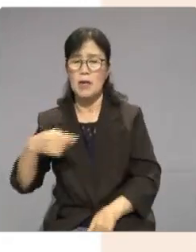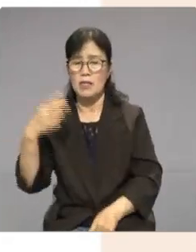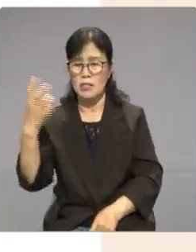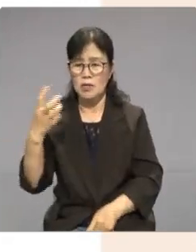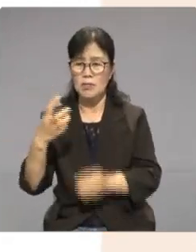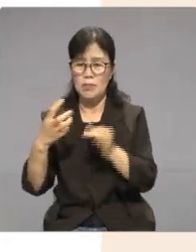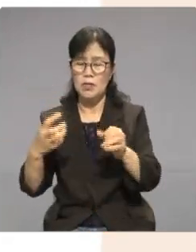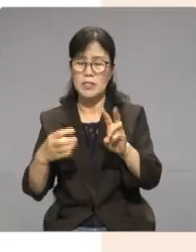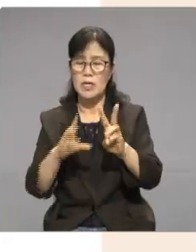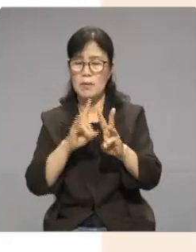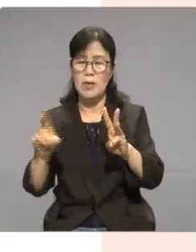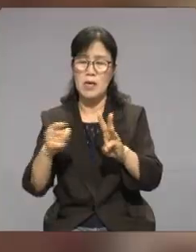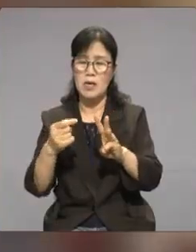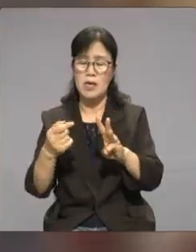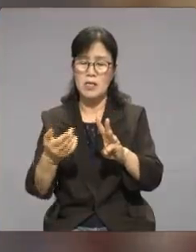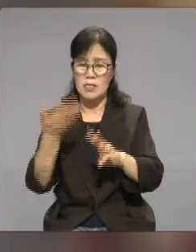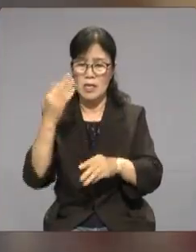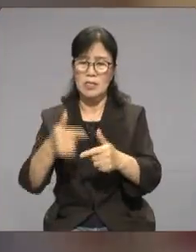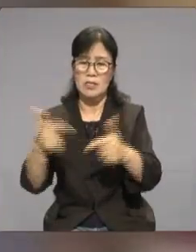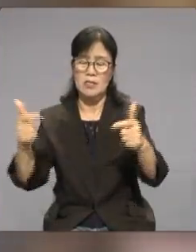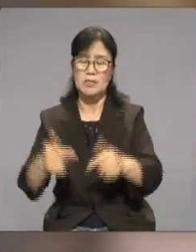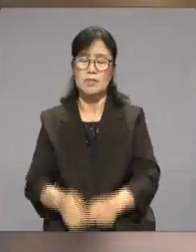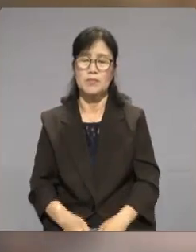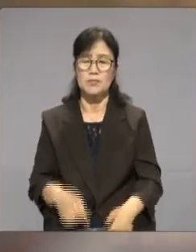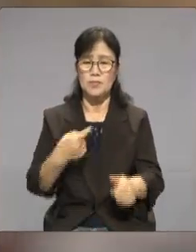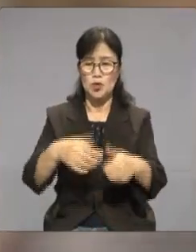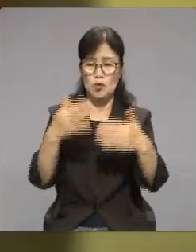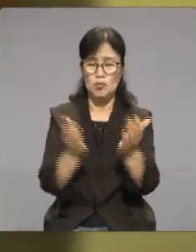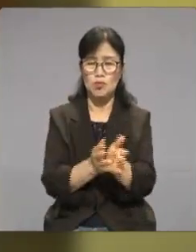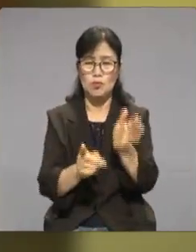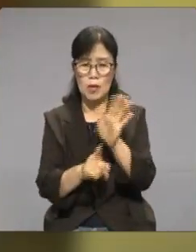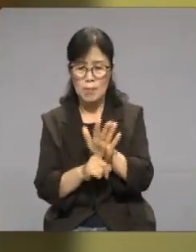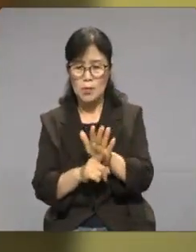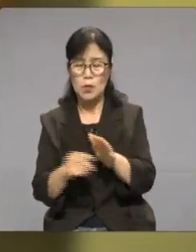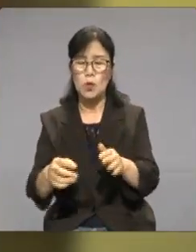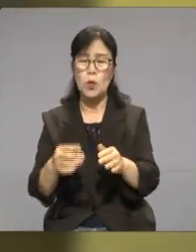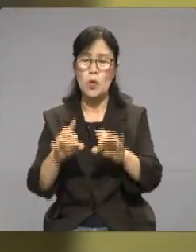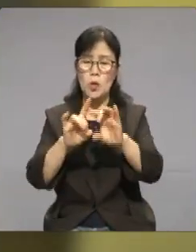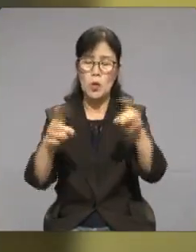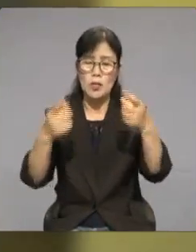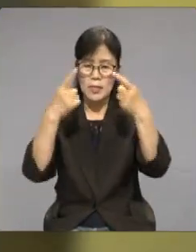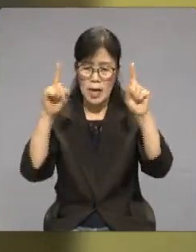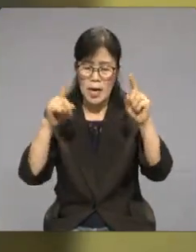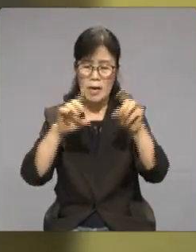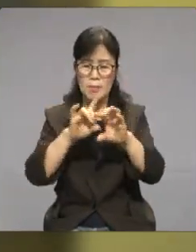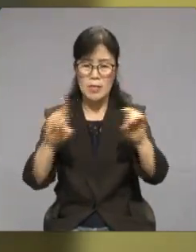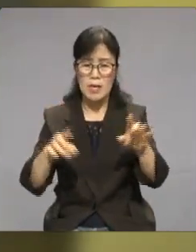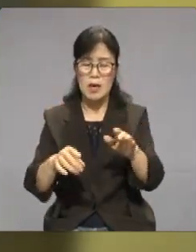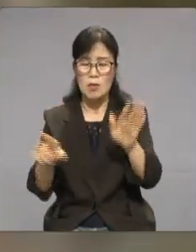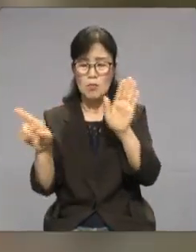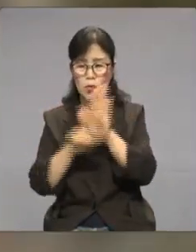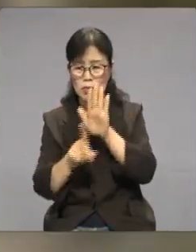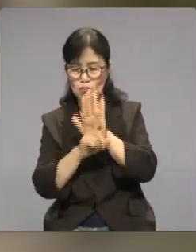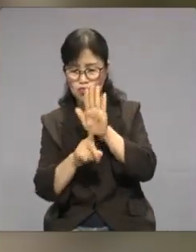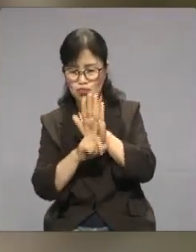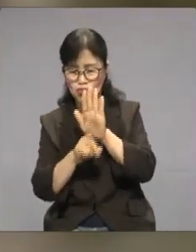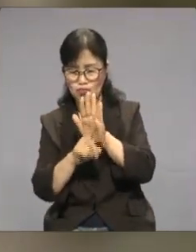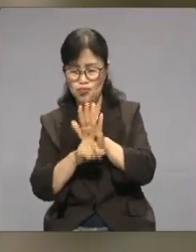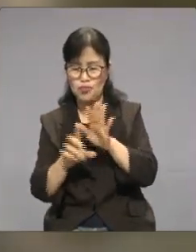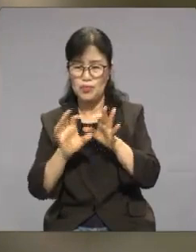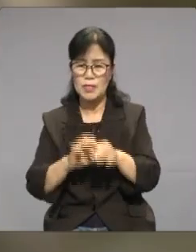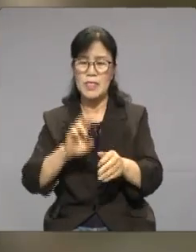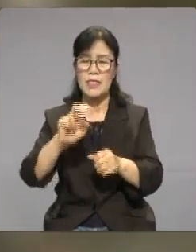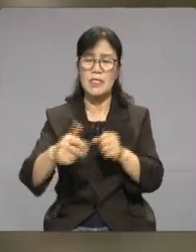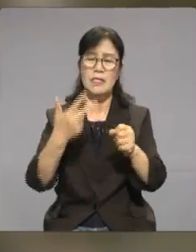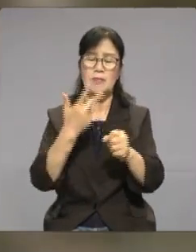130명으로 3배 이상 커졌습니다. 교육부 발표에 이어 각 대학이 내년도 모집 요강을 공고하며